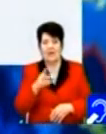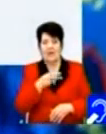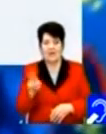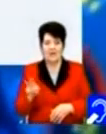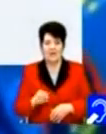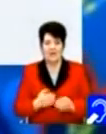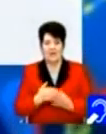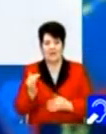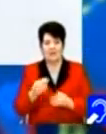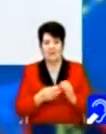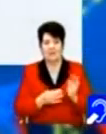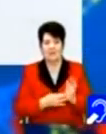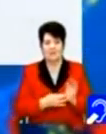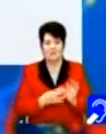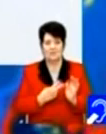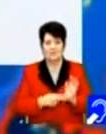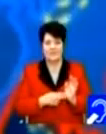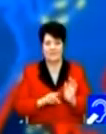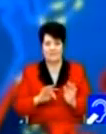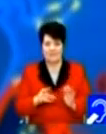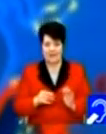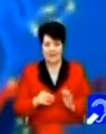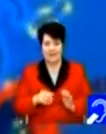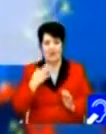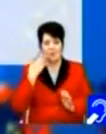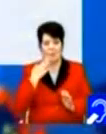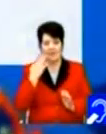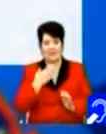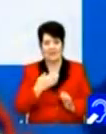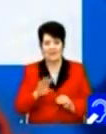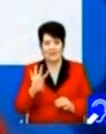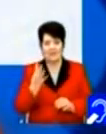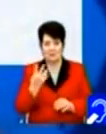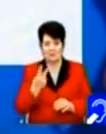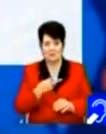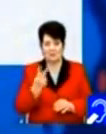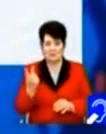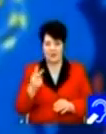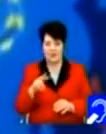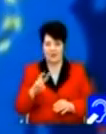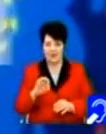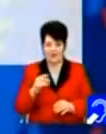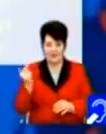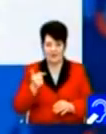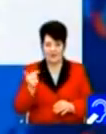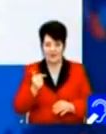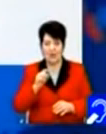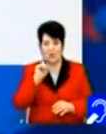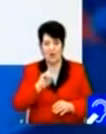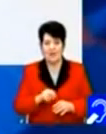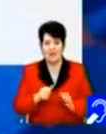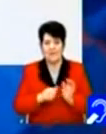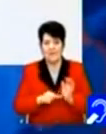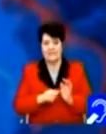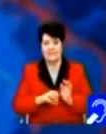europene crește la 19 lei și 70 de bani. Leul românesc va fi cotat la 4 lei și 22 de bani, iar hrivna ucraineană va avea valoarea